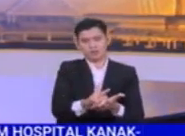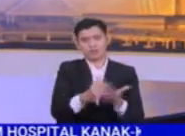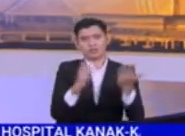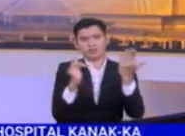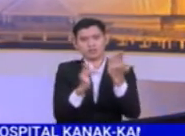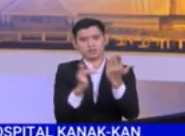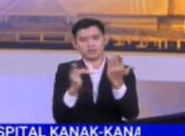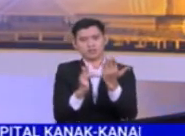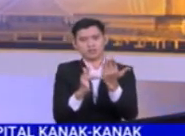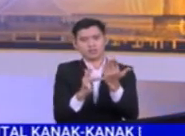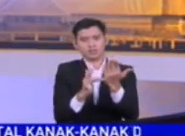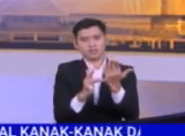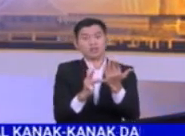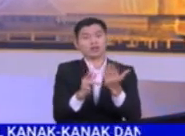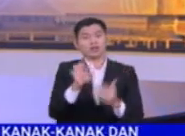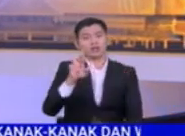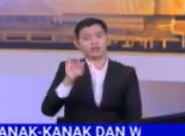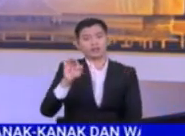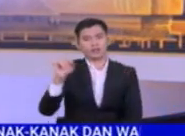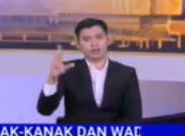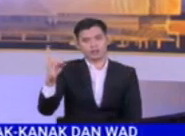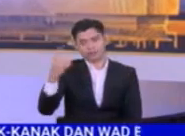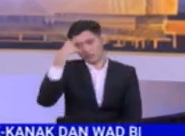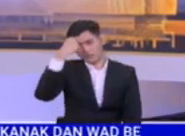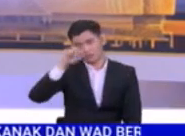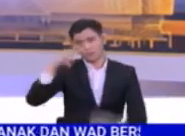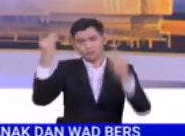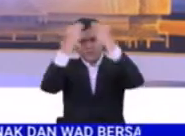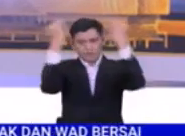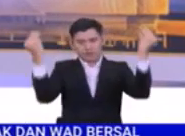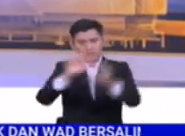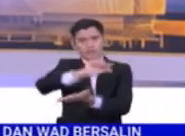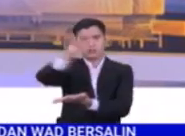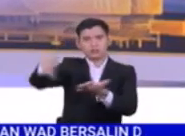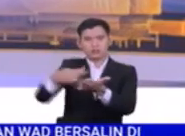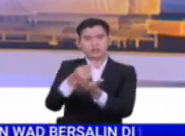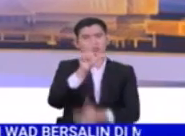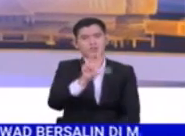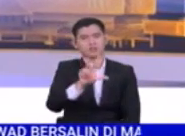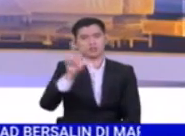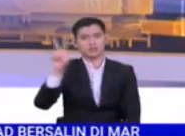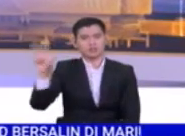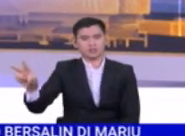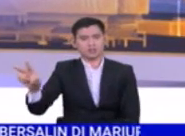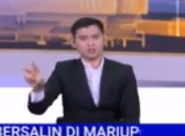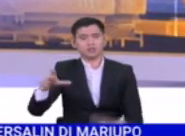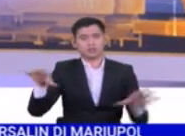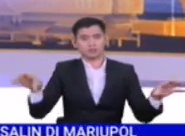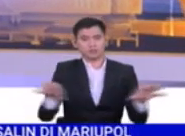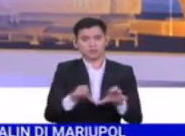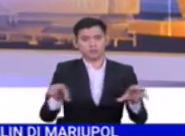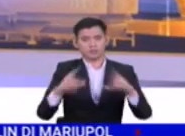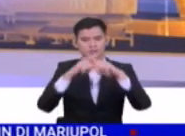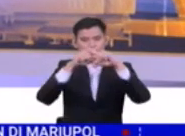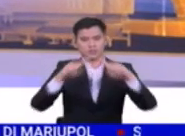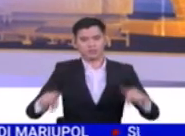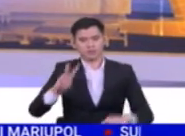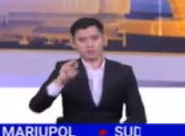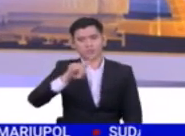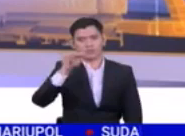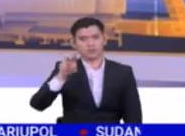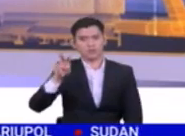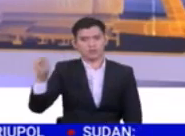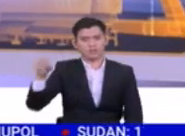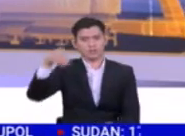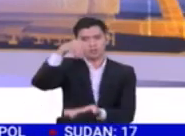frekuensi radio RFID pada Majlis konvokesyen ke-33 Institute yang berlangsung di dewan muazzamsyah